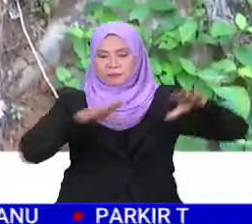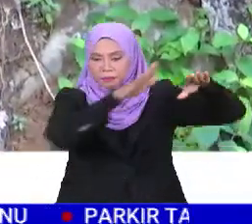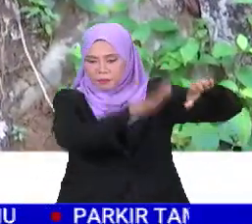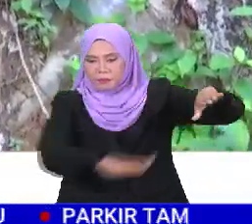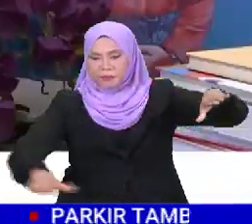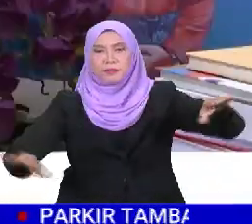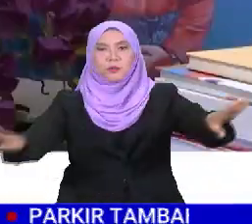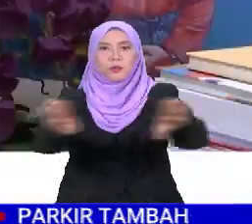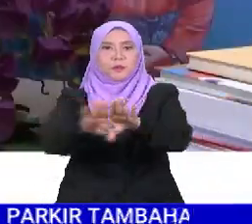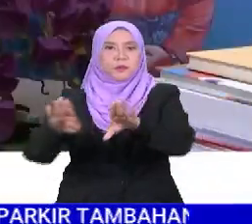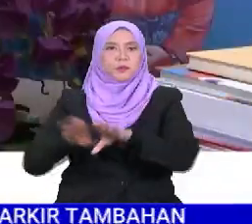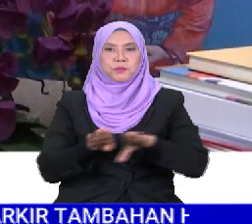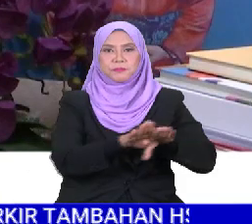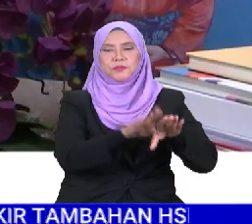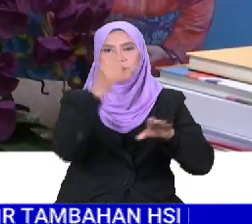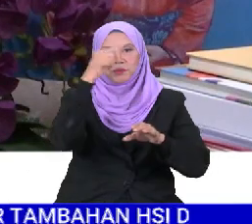hakisan